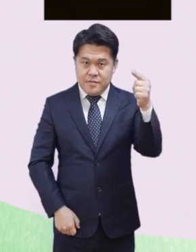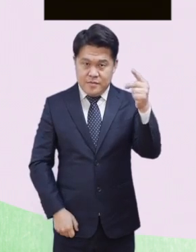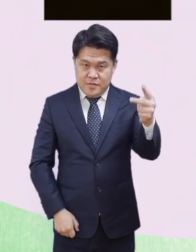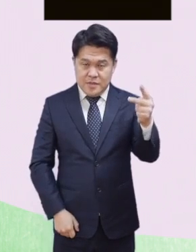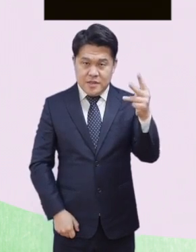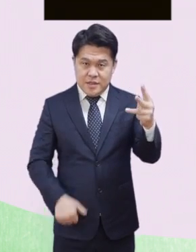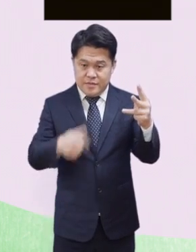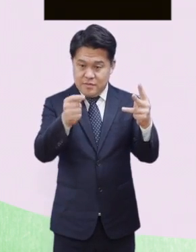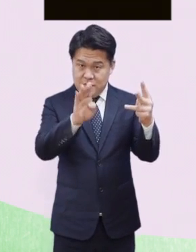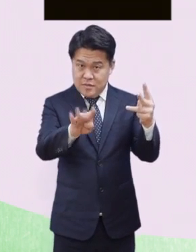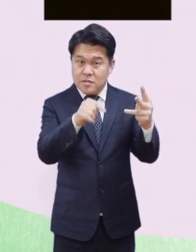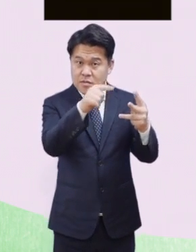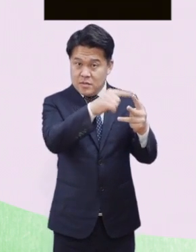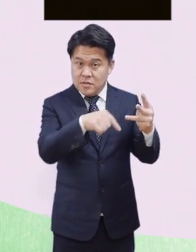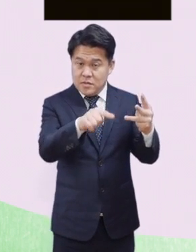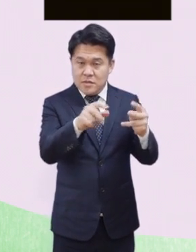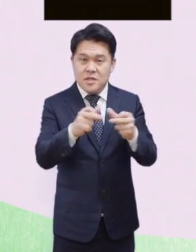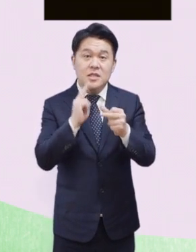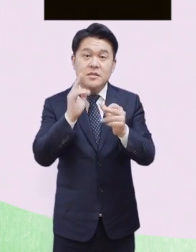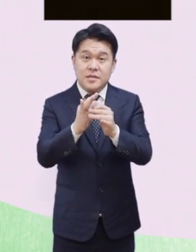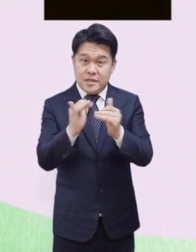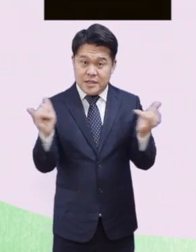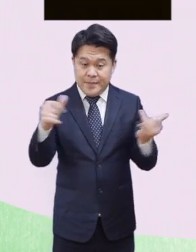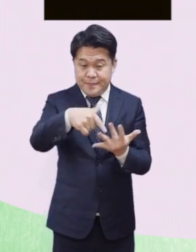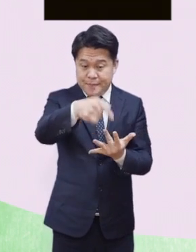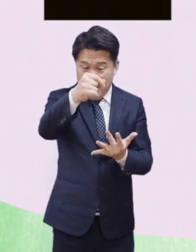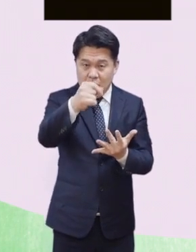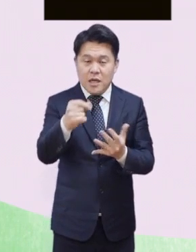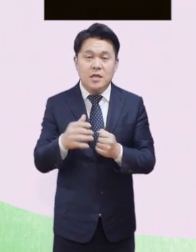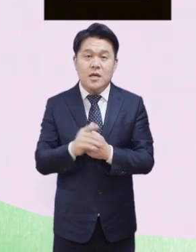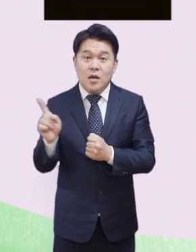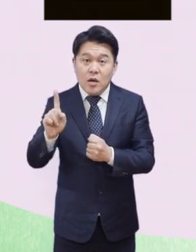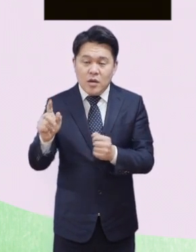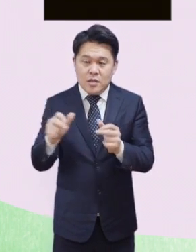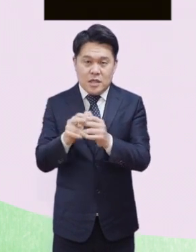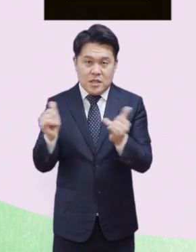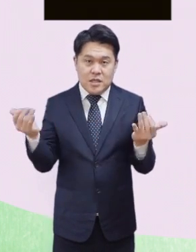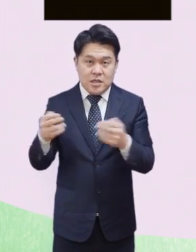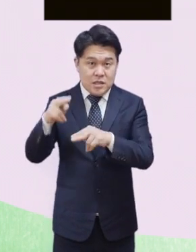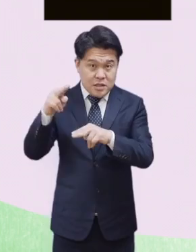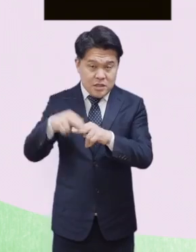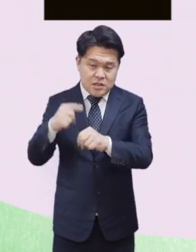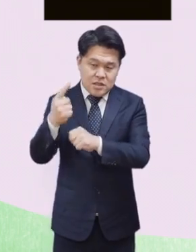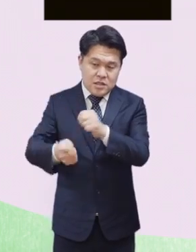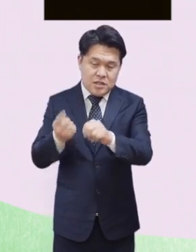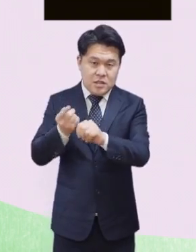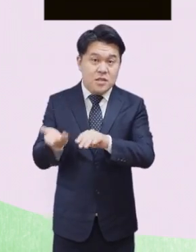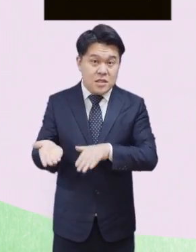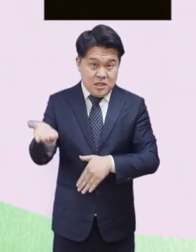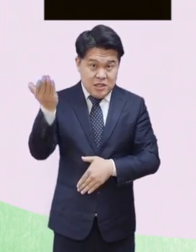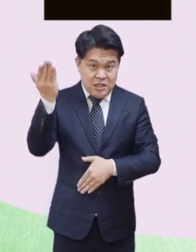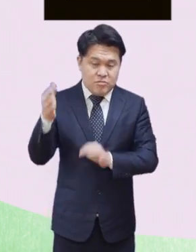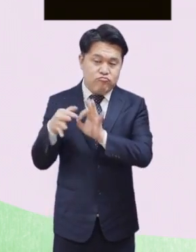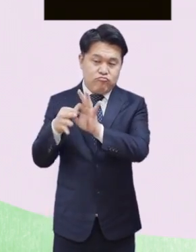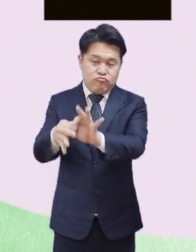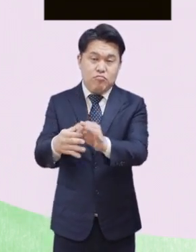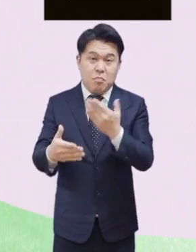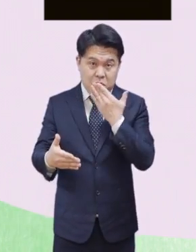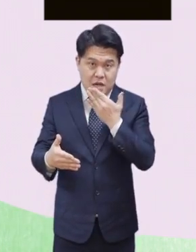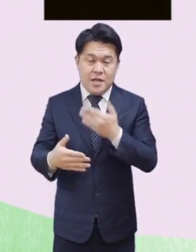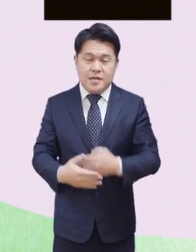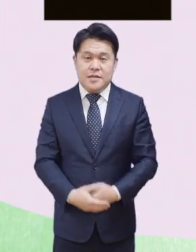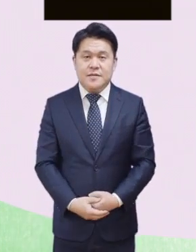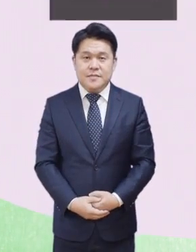1급, 2급, 3급인 중증 장애인이 선발되면 장애인 일자리에서 1년 이상 연속